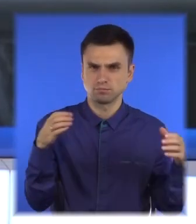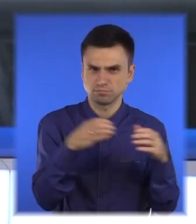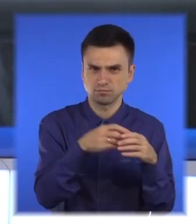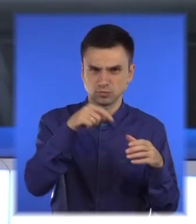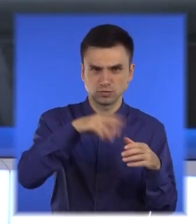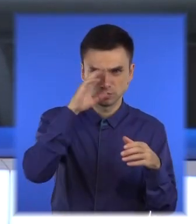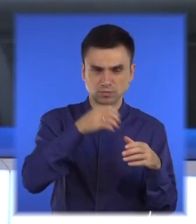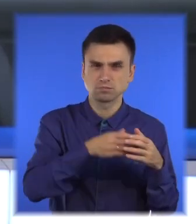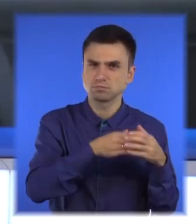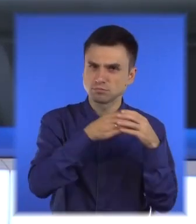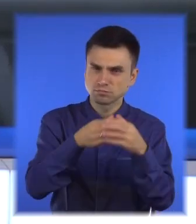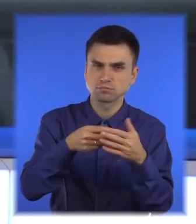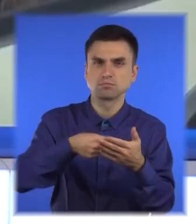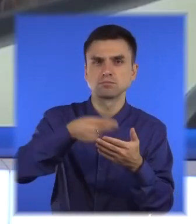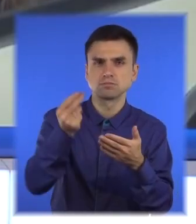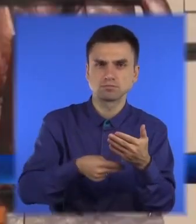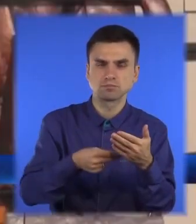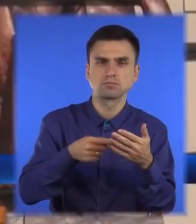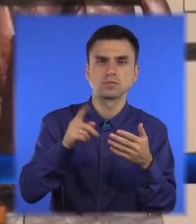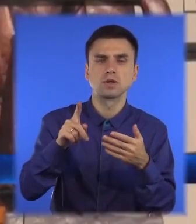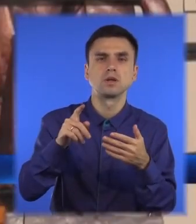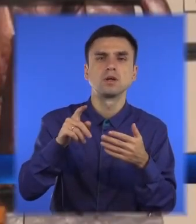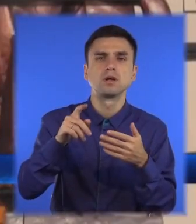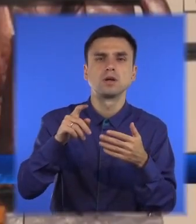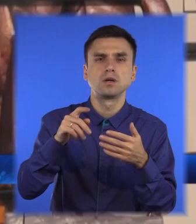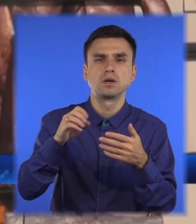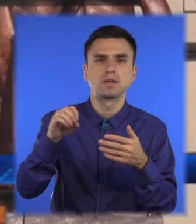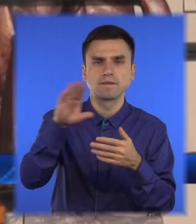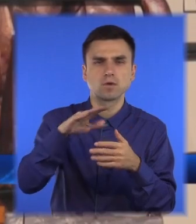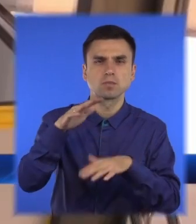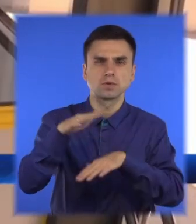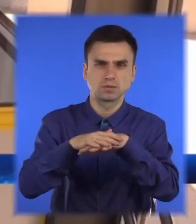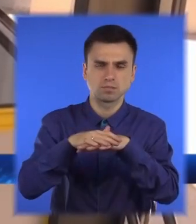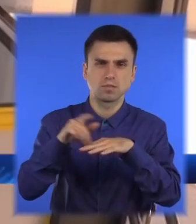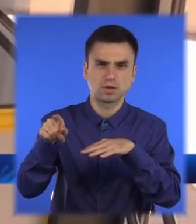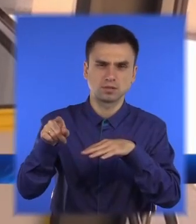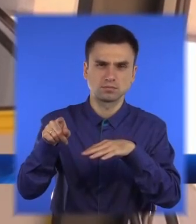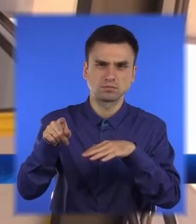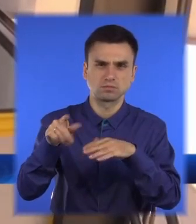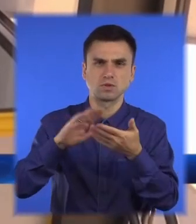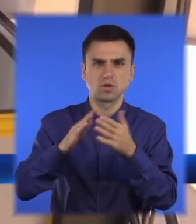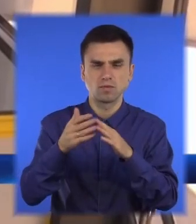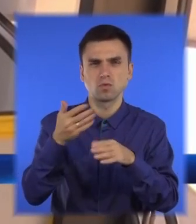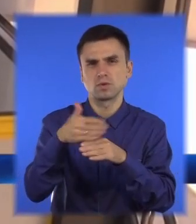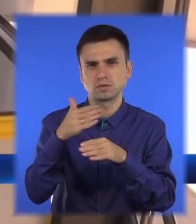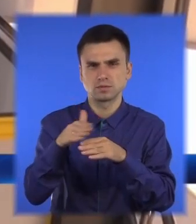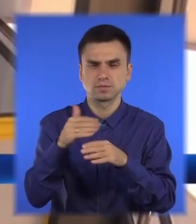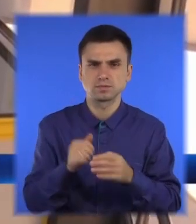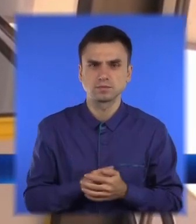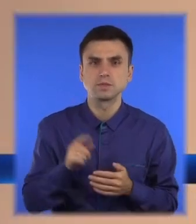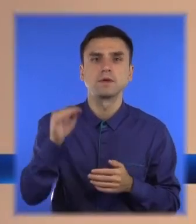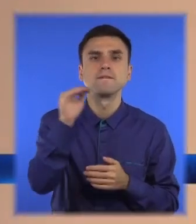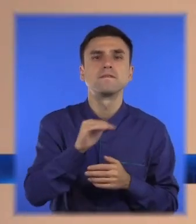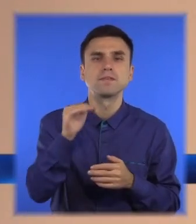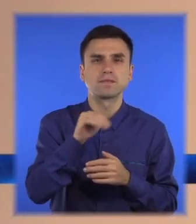договір з українським представництвом Європейського банку реконструкції та розвитку. Ще в лютому представники цього банку були у нашому місті